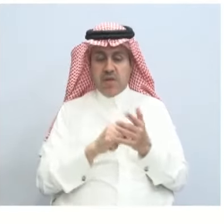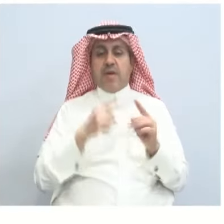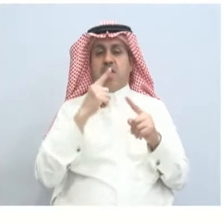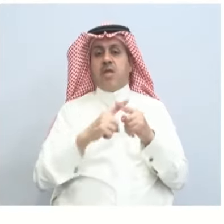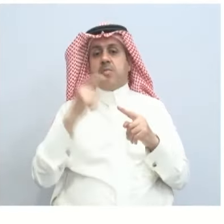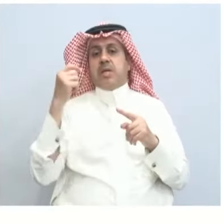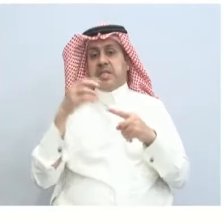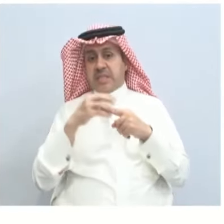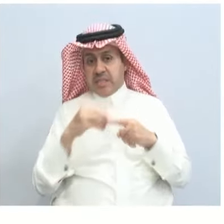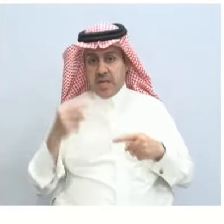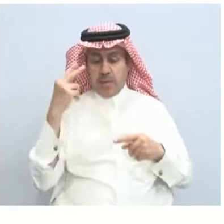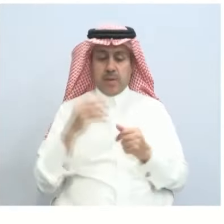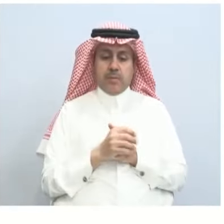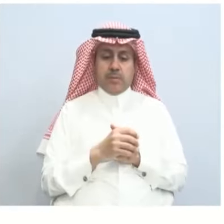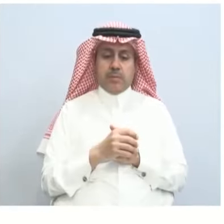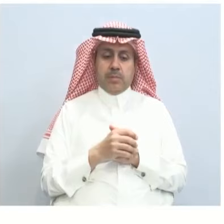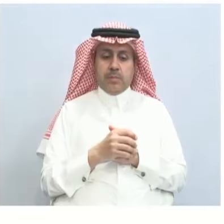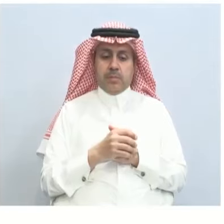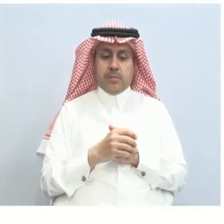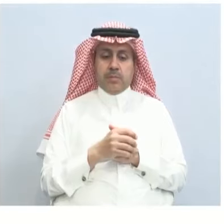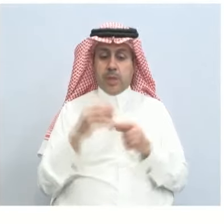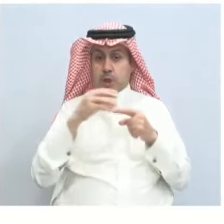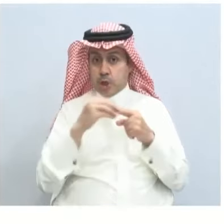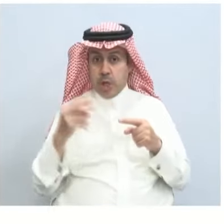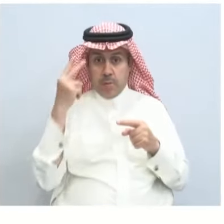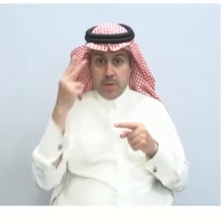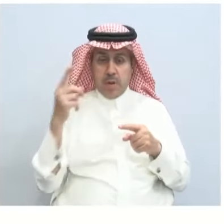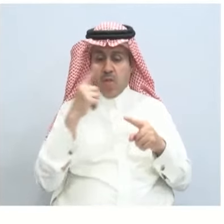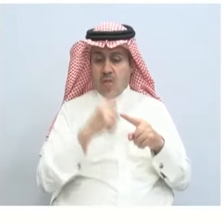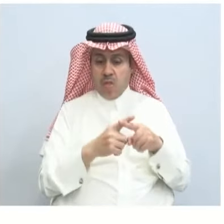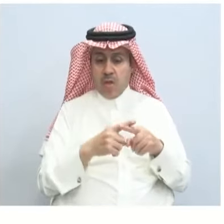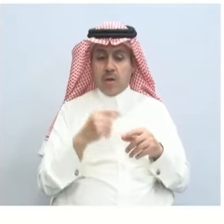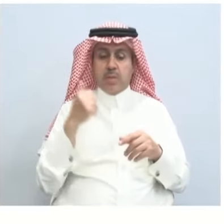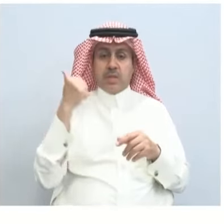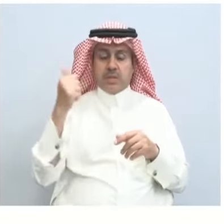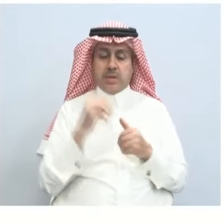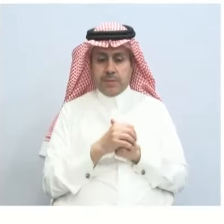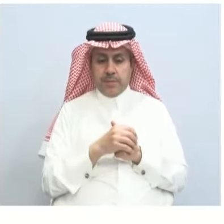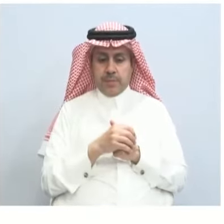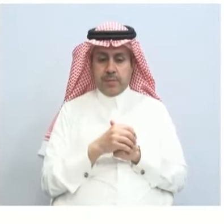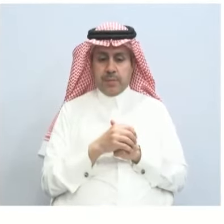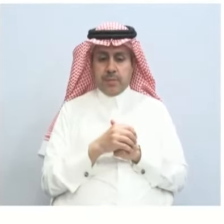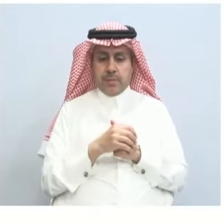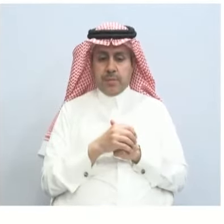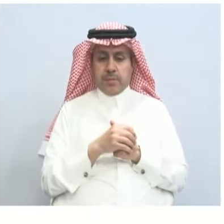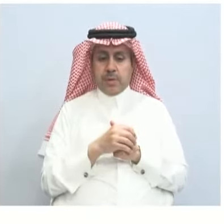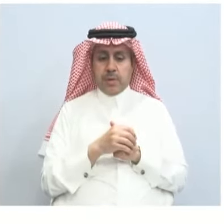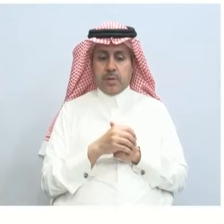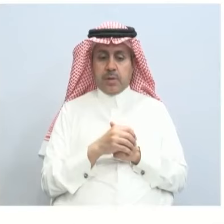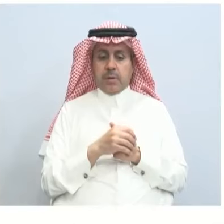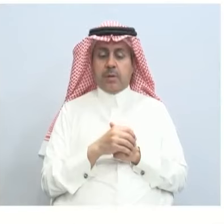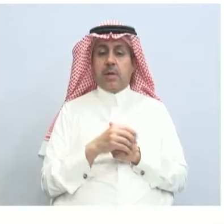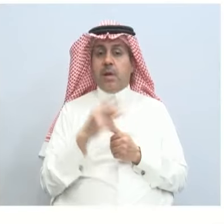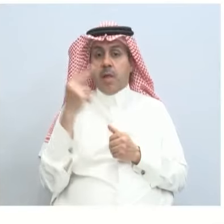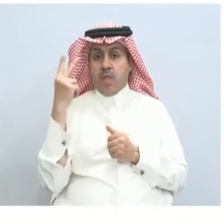ا نضرب الزد في الزد اللي هي سالب ا في 6 ب بهذا الشكل 3 ض 4